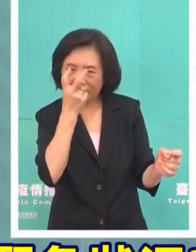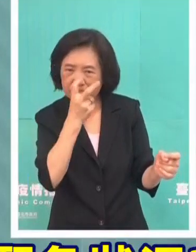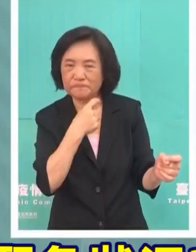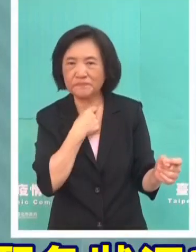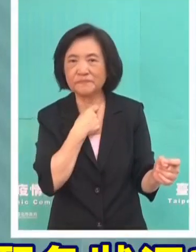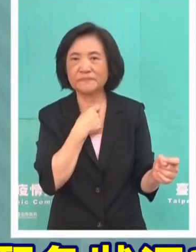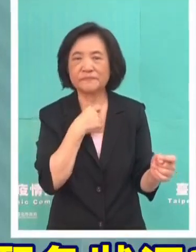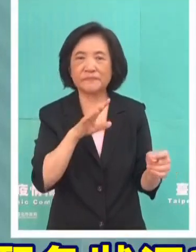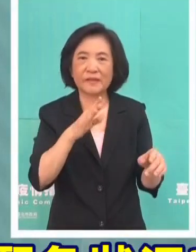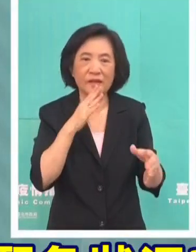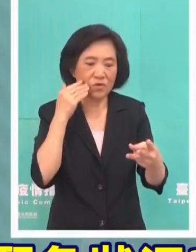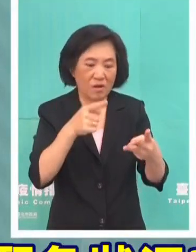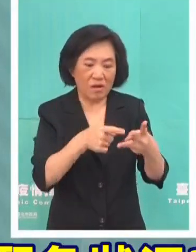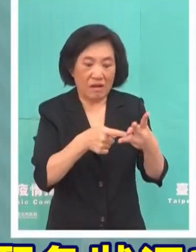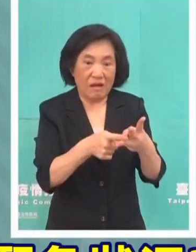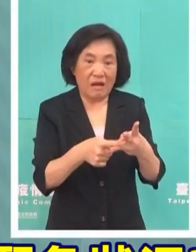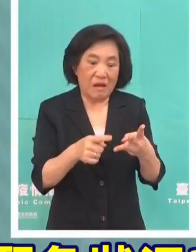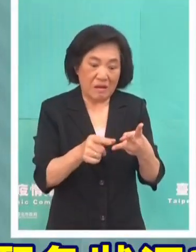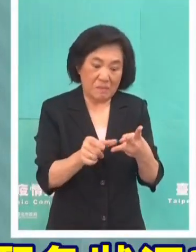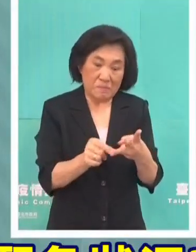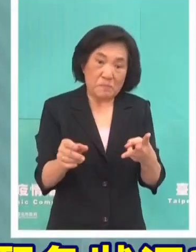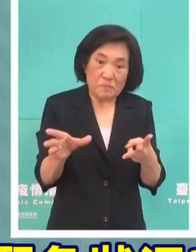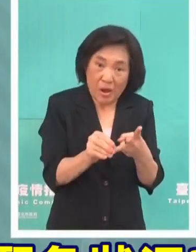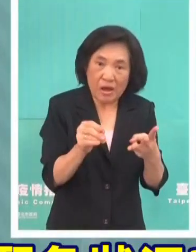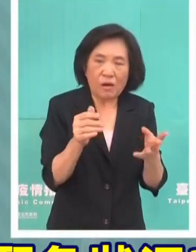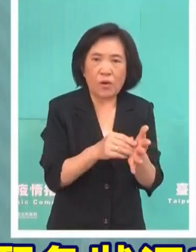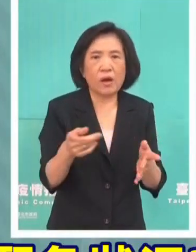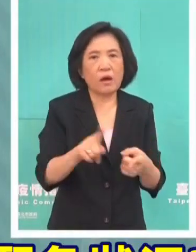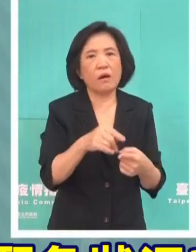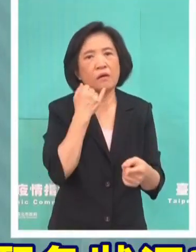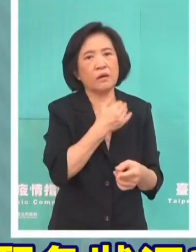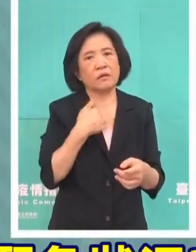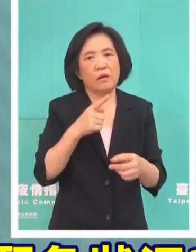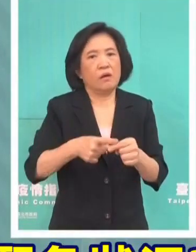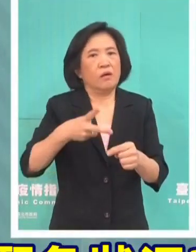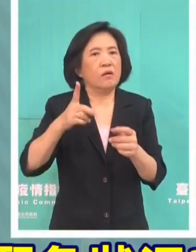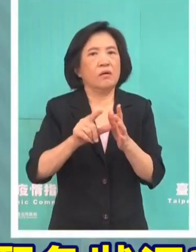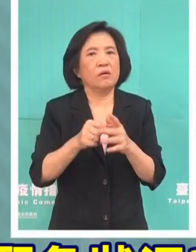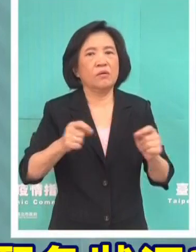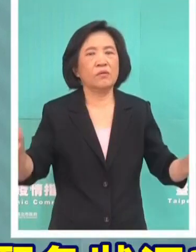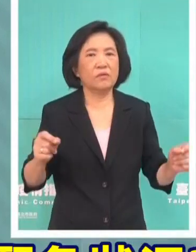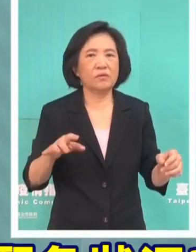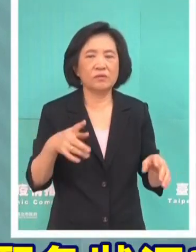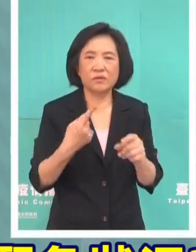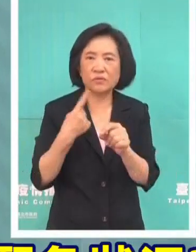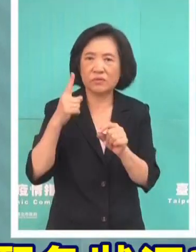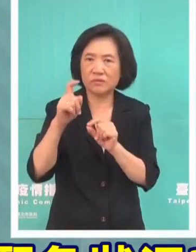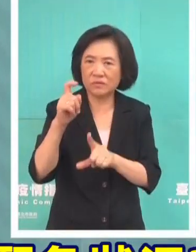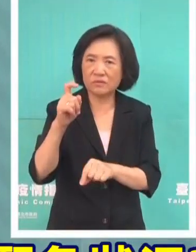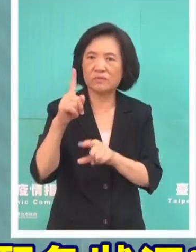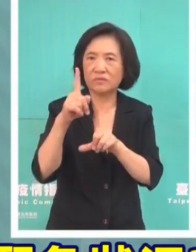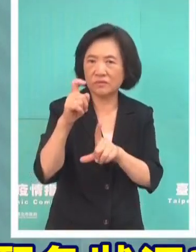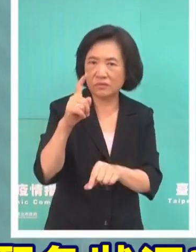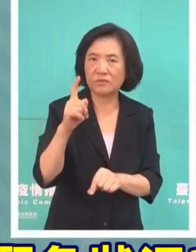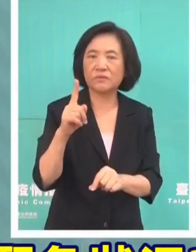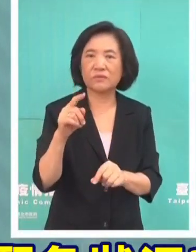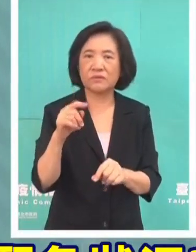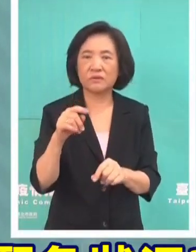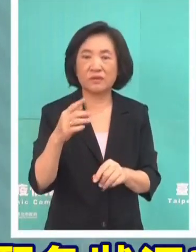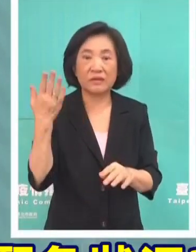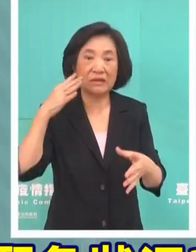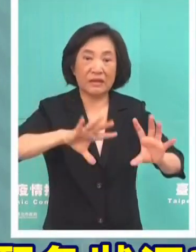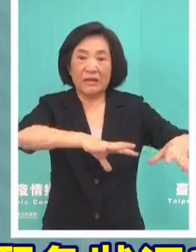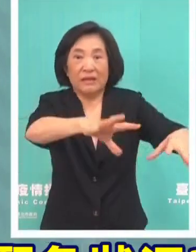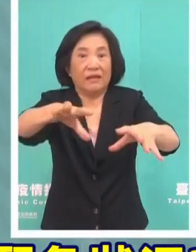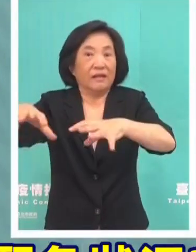到，如果全部做完，有时候要花好几年的时间啊。那这个在去年差不多11月、12月的时候，因为当时全世